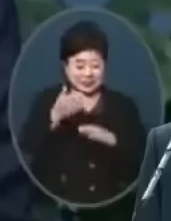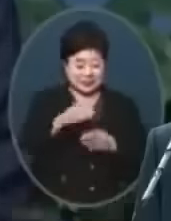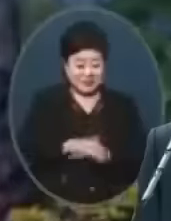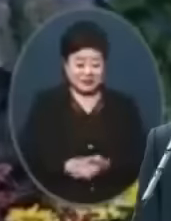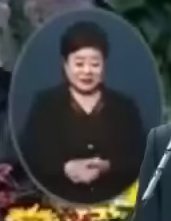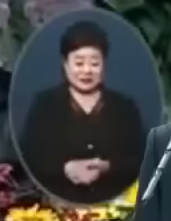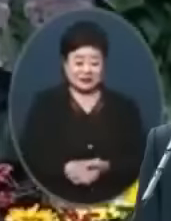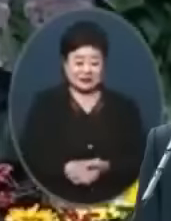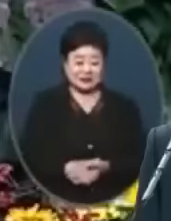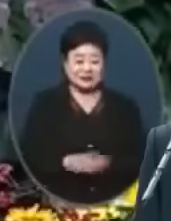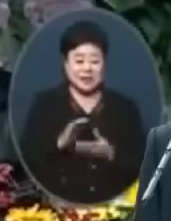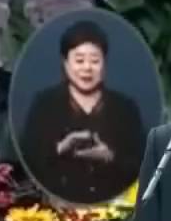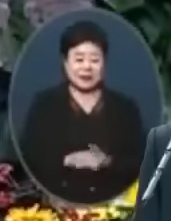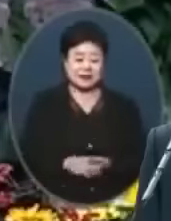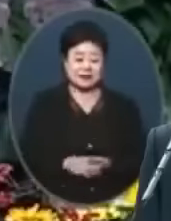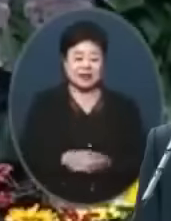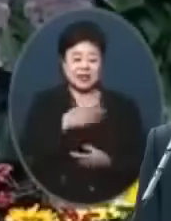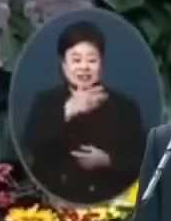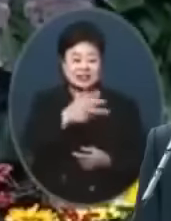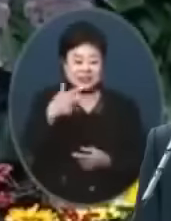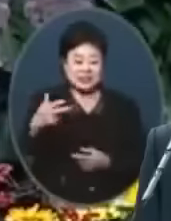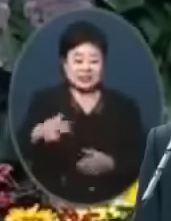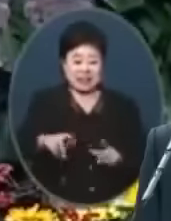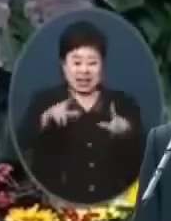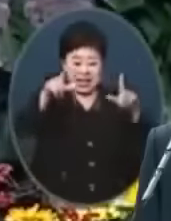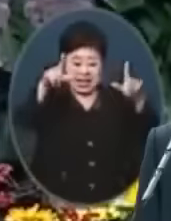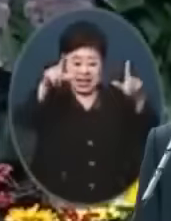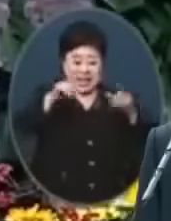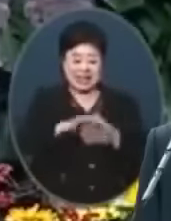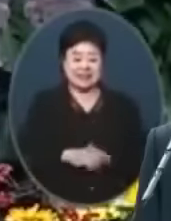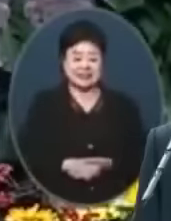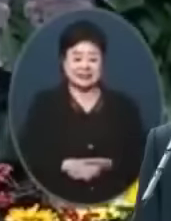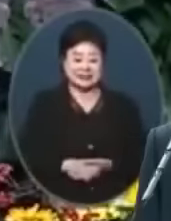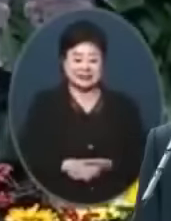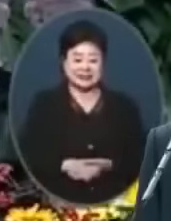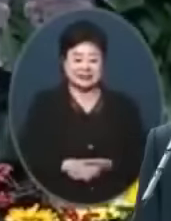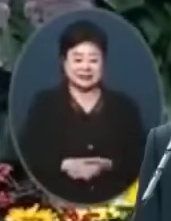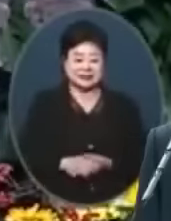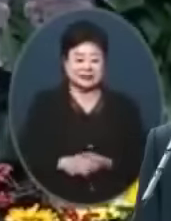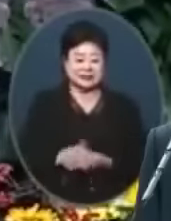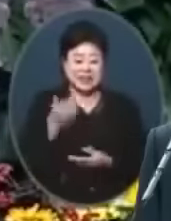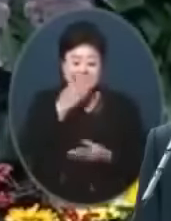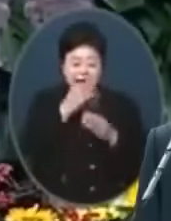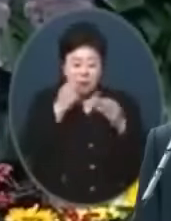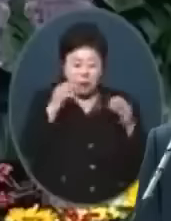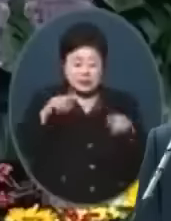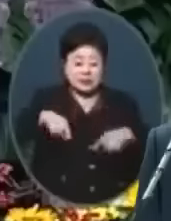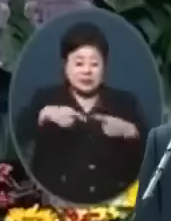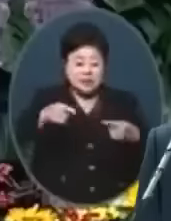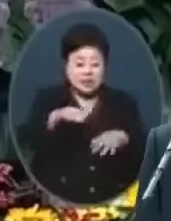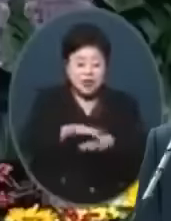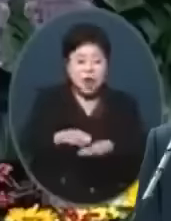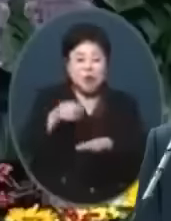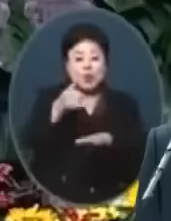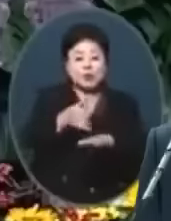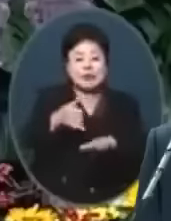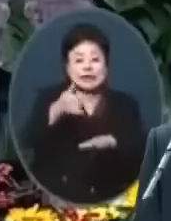되겠습니다. 그 다음에 칠칠절은 가나안 박쥐에 들어가서 농사를